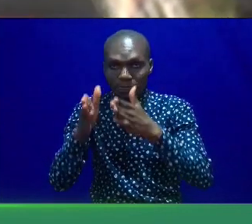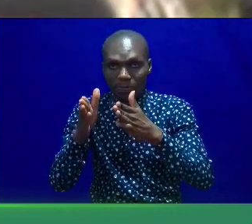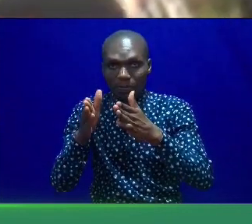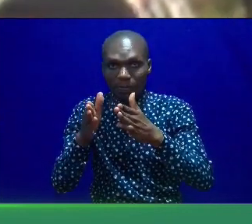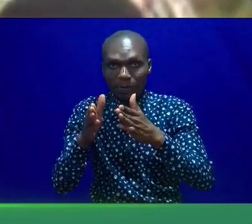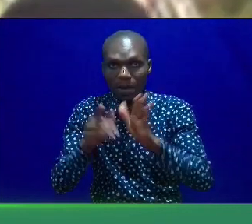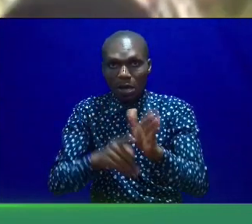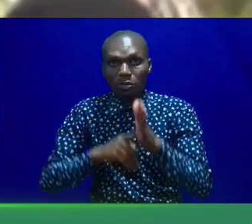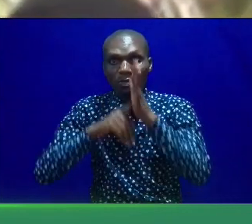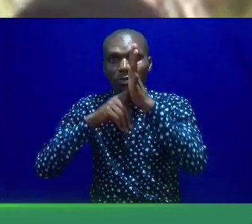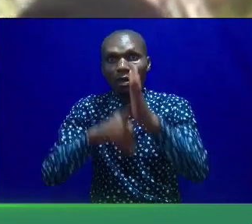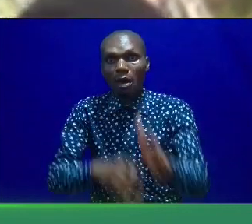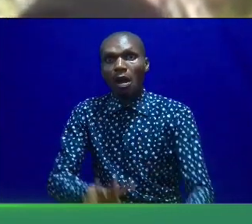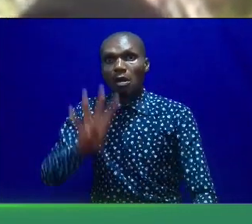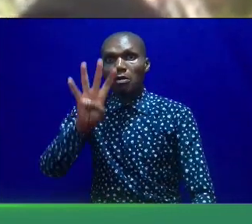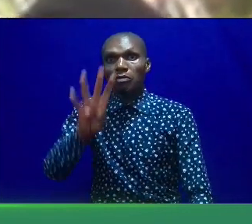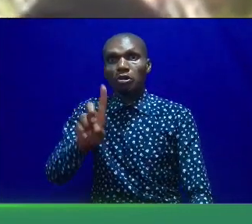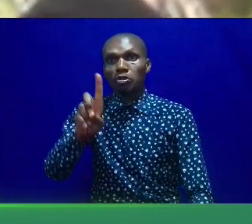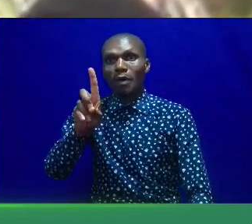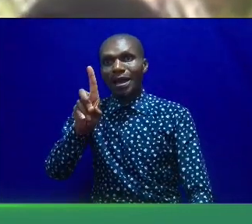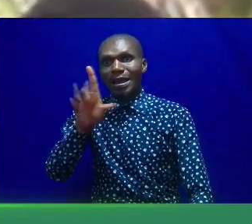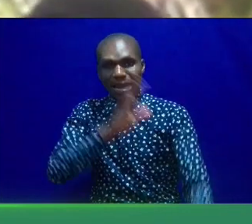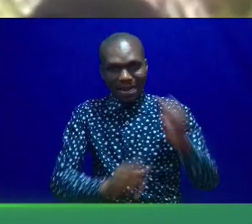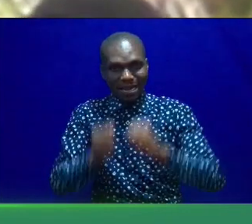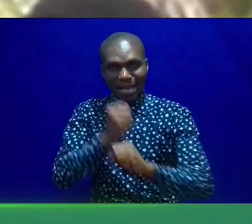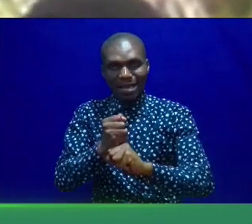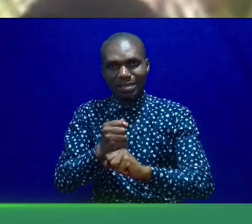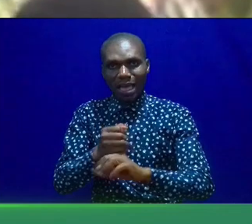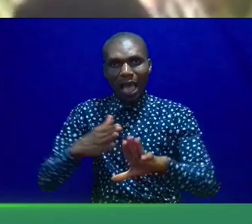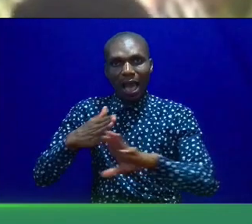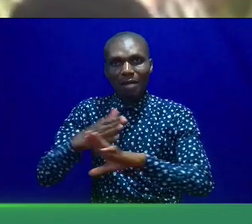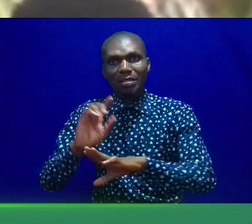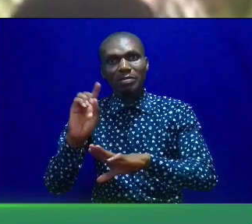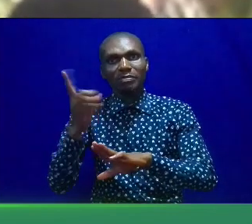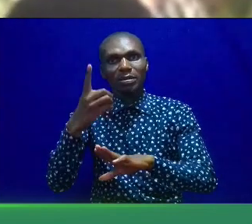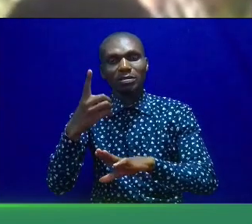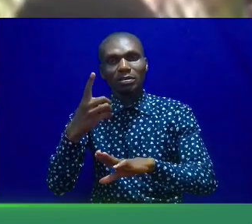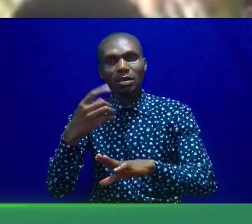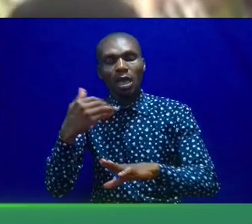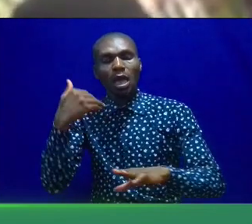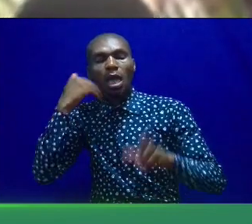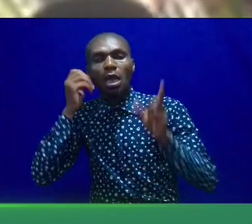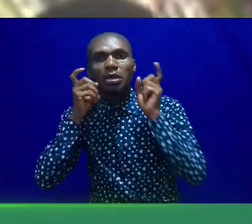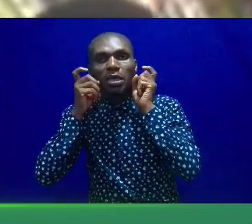tukiadhimisha miaka 41 tangu kisa cha kwanza cha ukimwi kuonekana hapa Kenya.